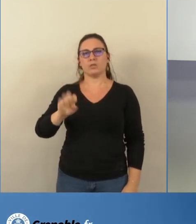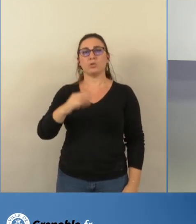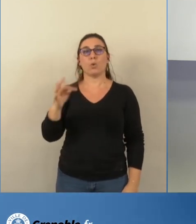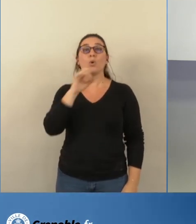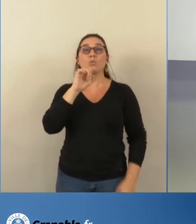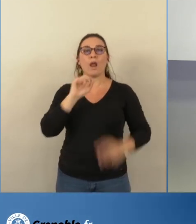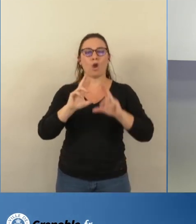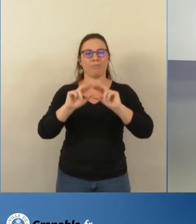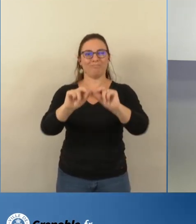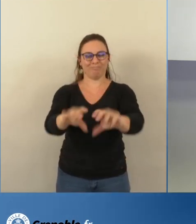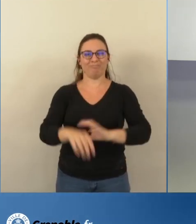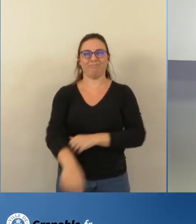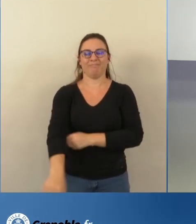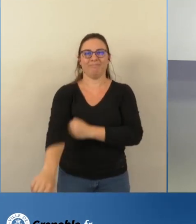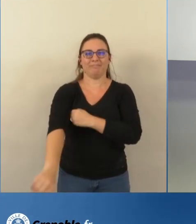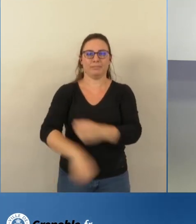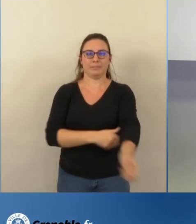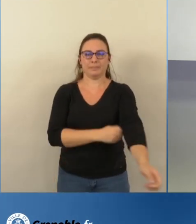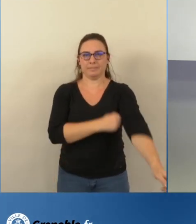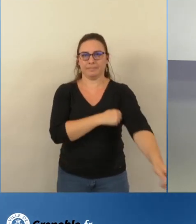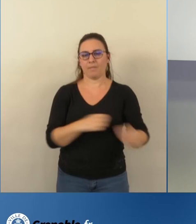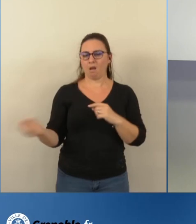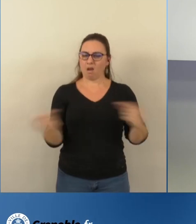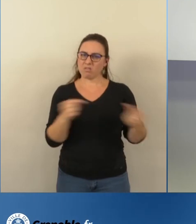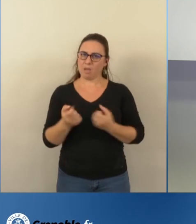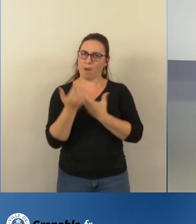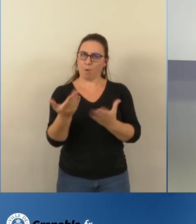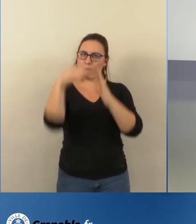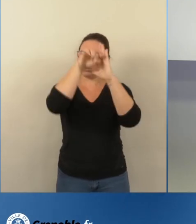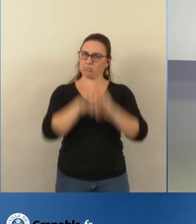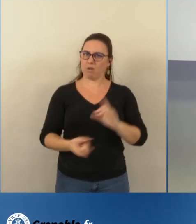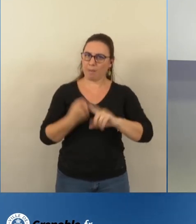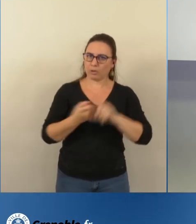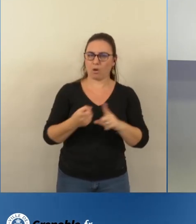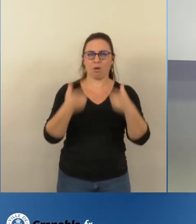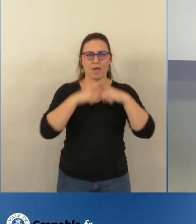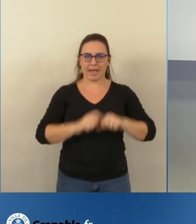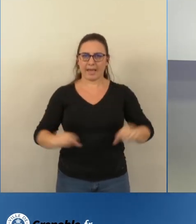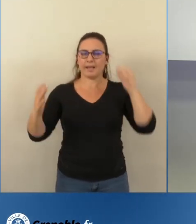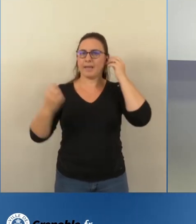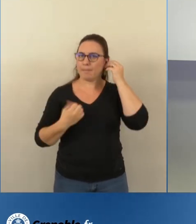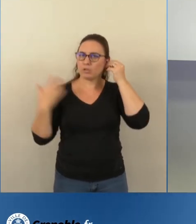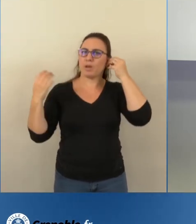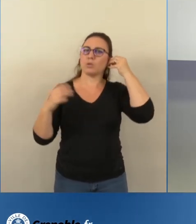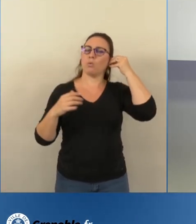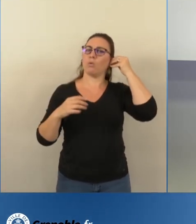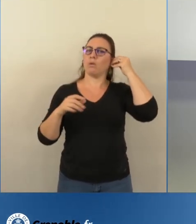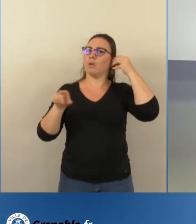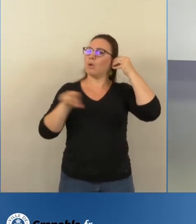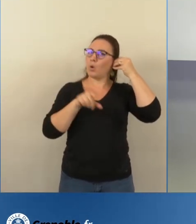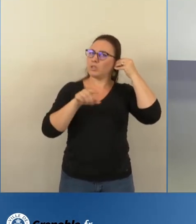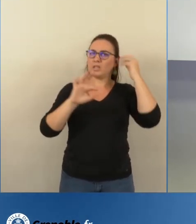l'heure nous portons au débat des mesures fortes d'émancipation que nous vous proposons des tarifications